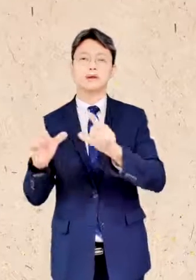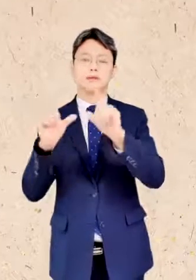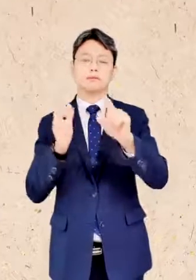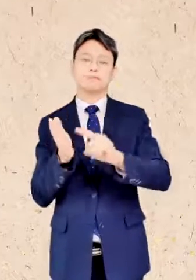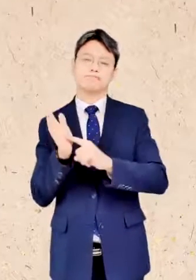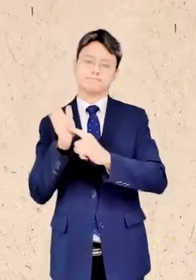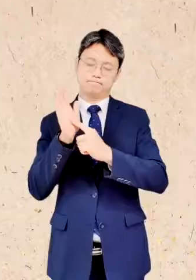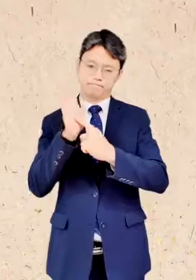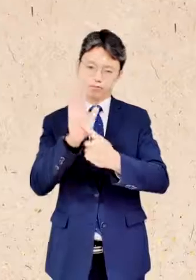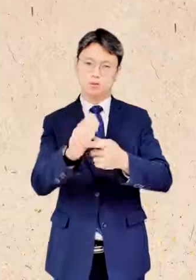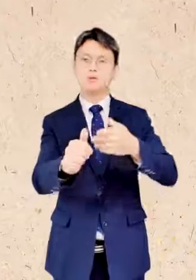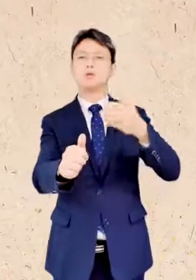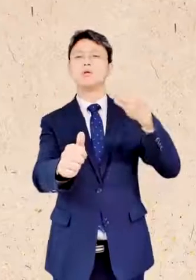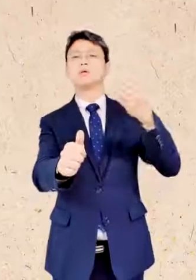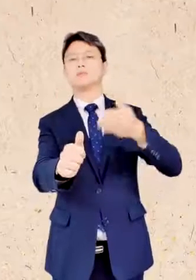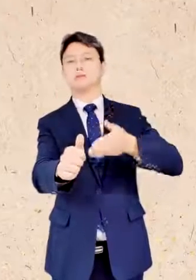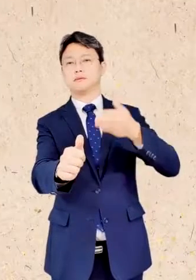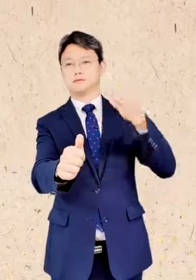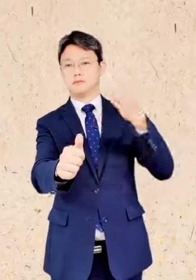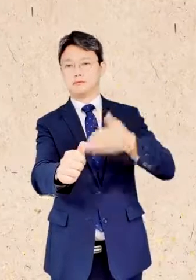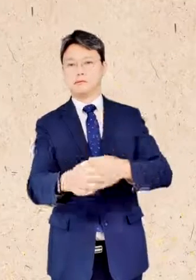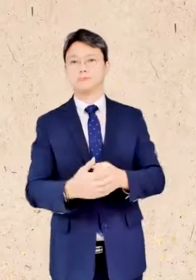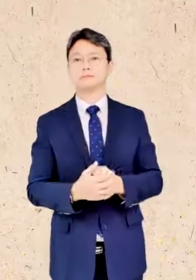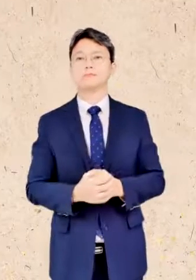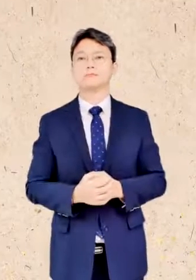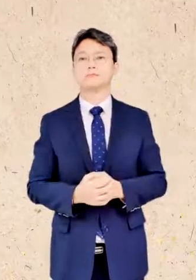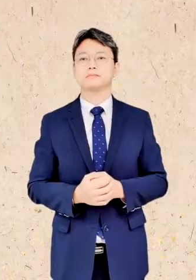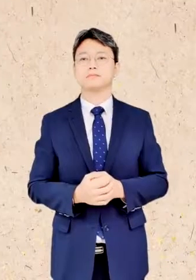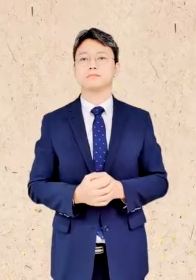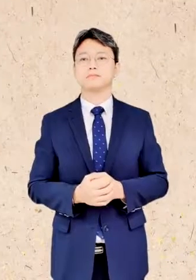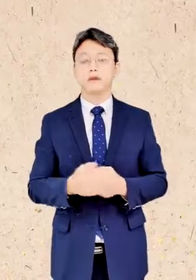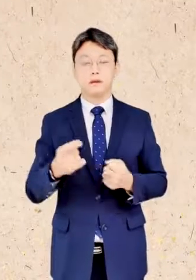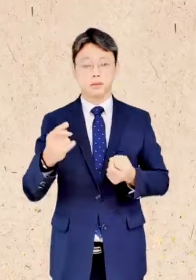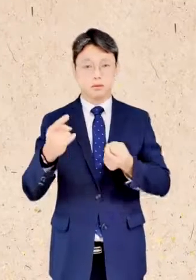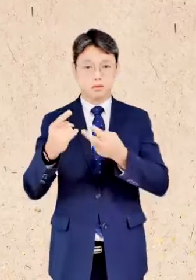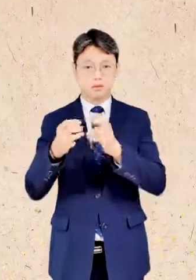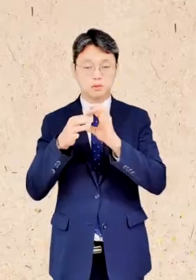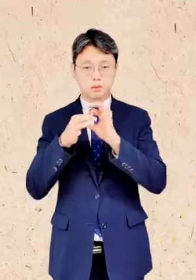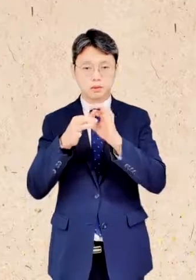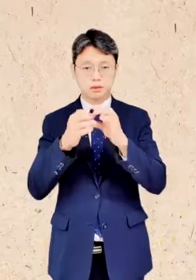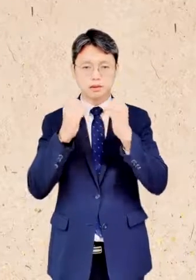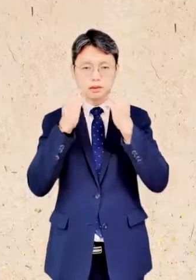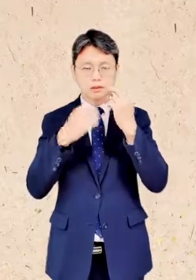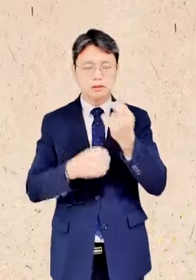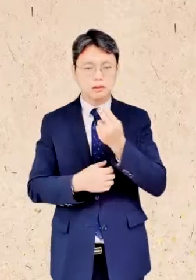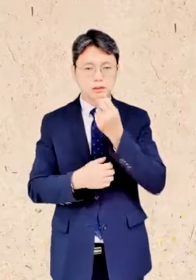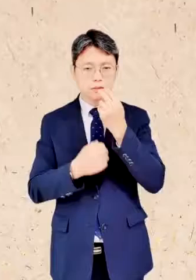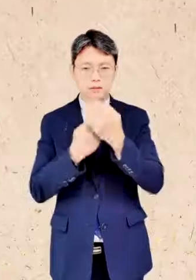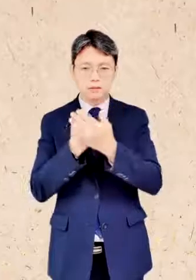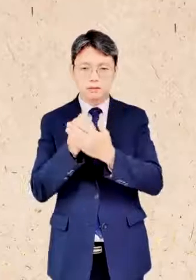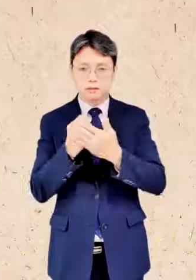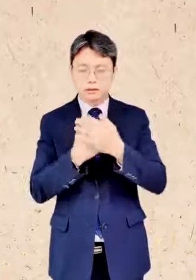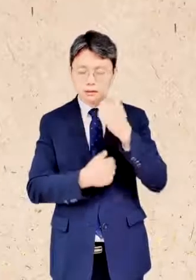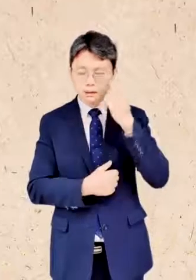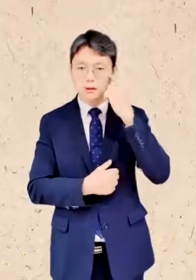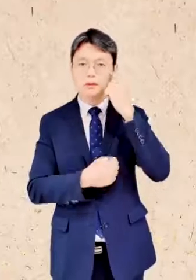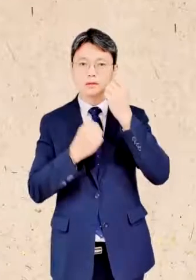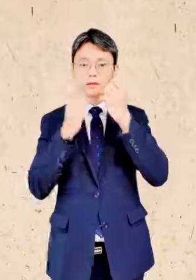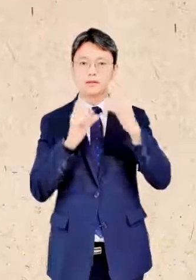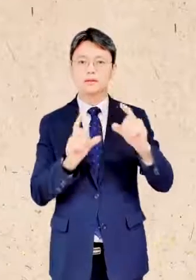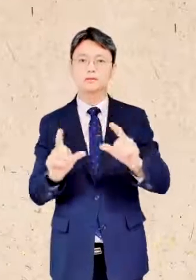값진 은혜를 삶으로 살아내도록 권면하고 있습니다. 에베소서를 통해 새 생명의